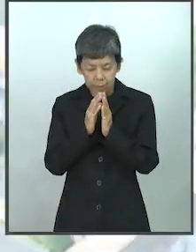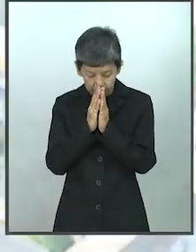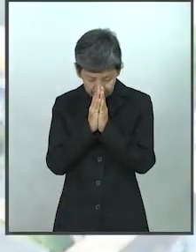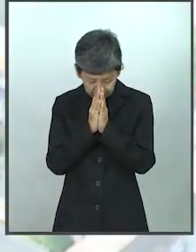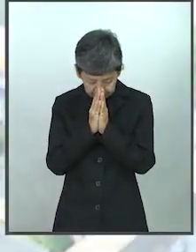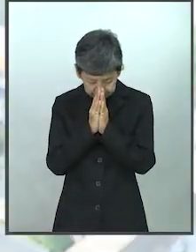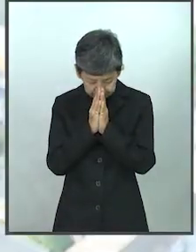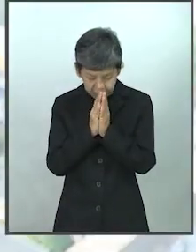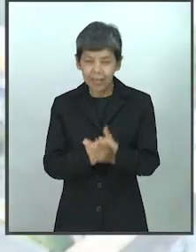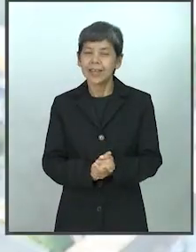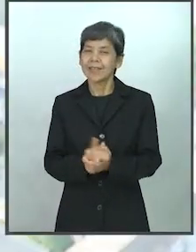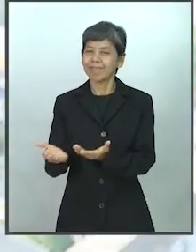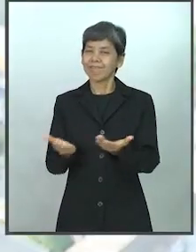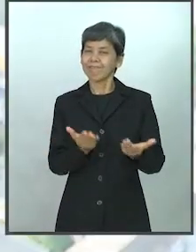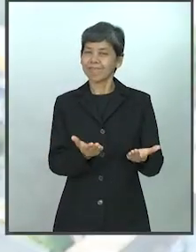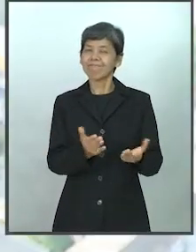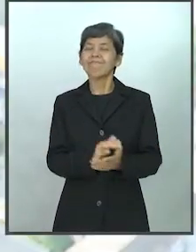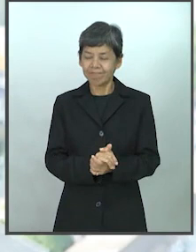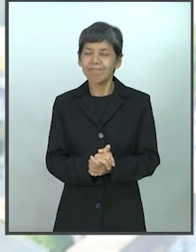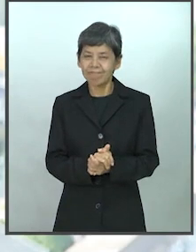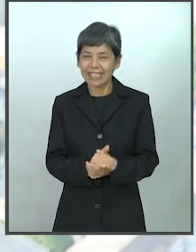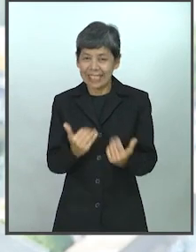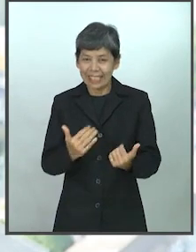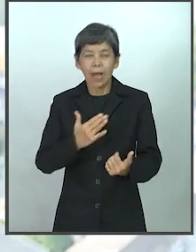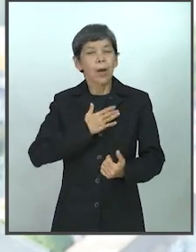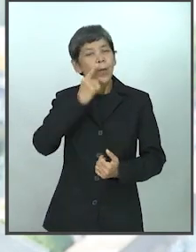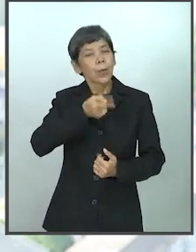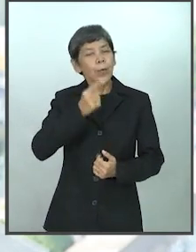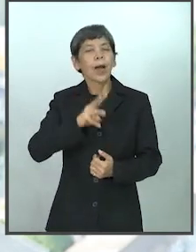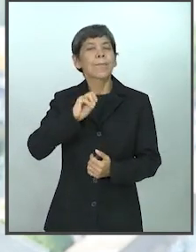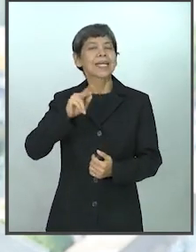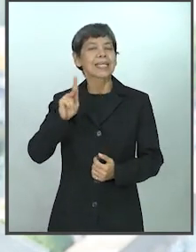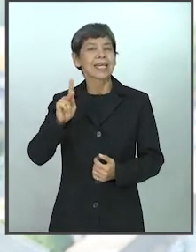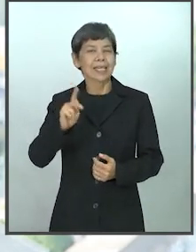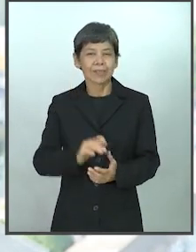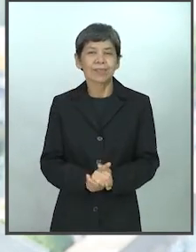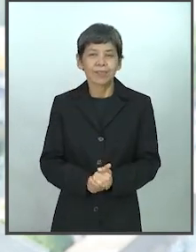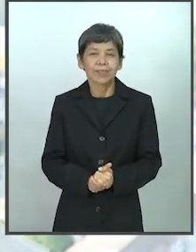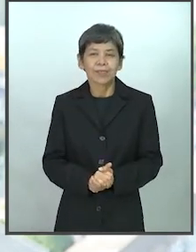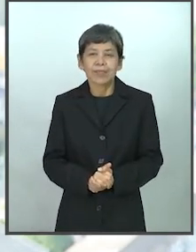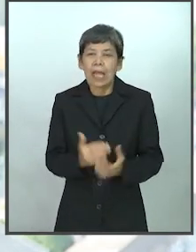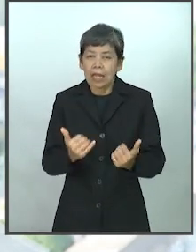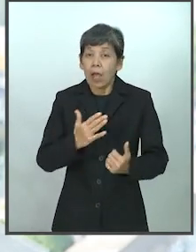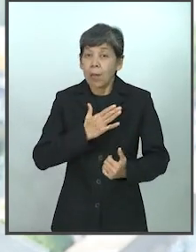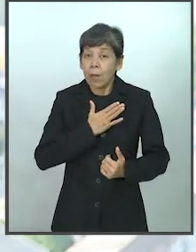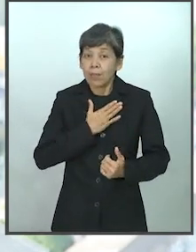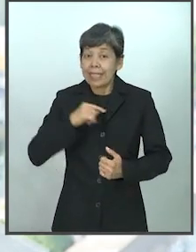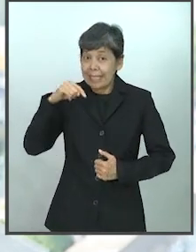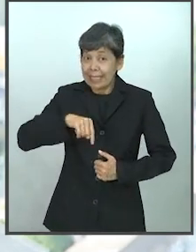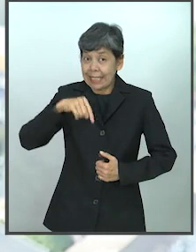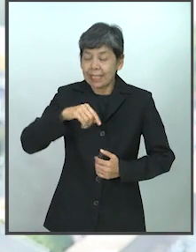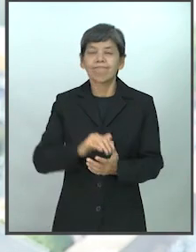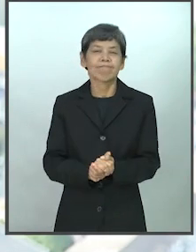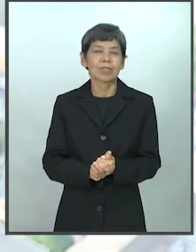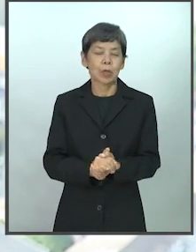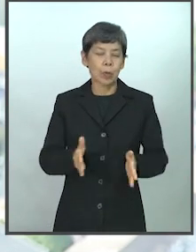ท่านผู้ชมฮะยินดีต้อนรับเข้าสู่รายการอีกครั้งนะครับพบกับผมเหมือนเดิมนะฮะมิกกี้มิเคิลวอล์กเกอร์นะครับวันนี้ผมก็มาอยู่ในสถาน